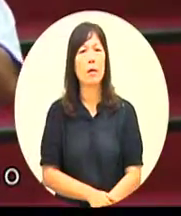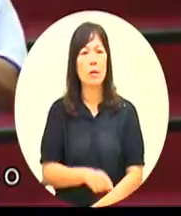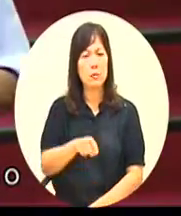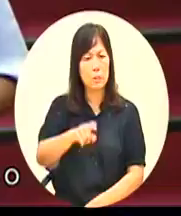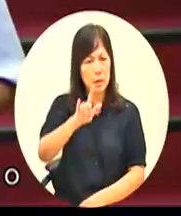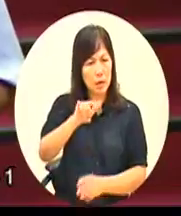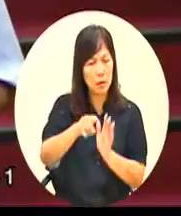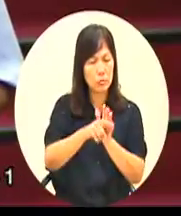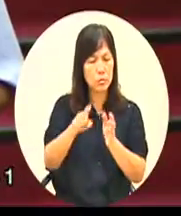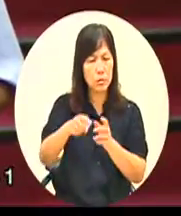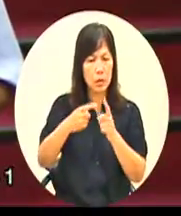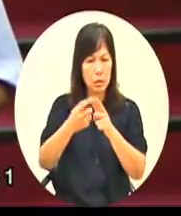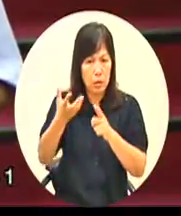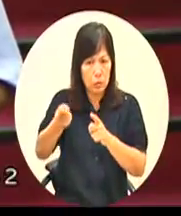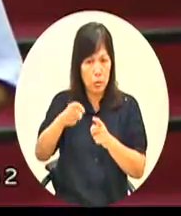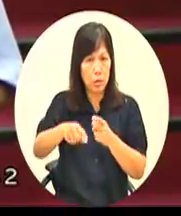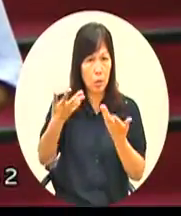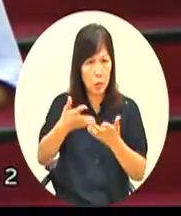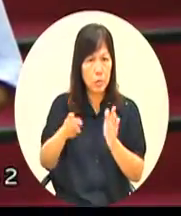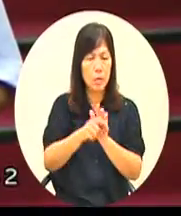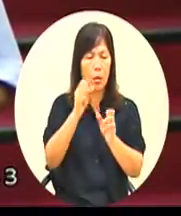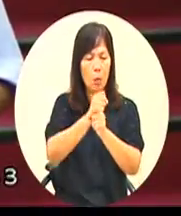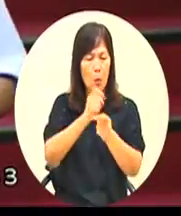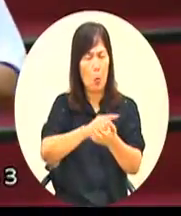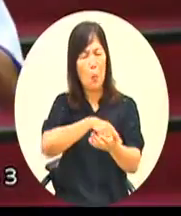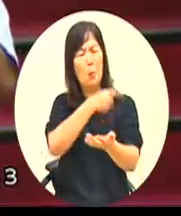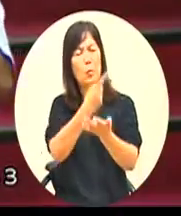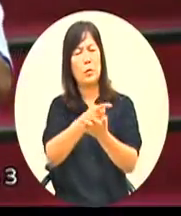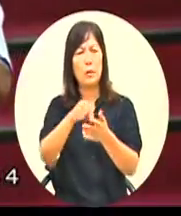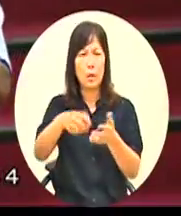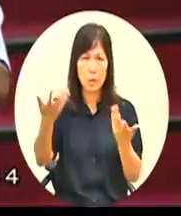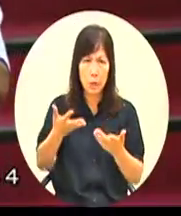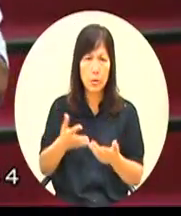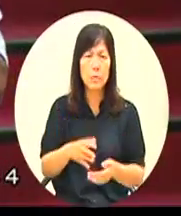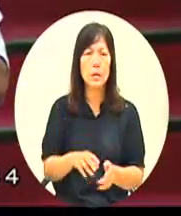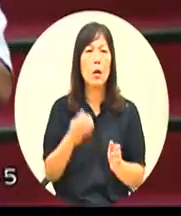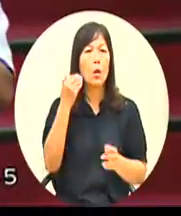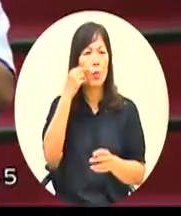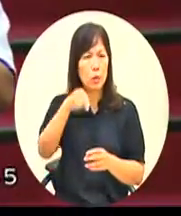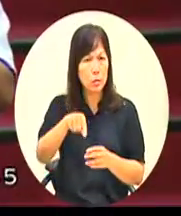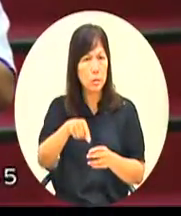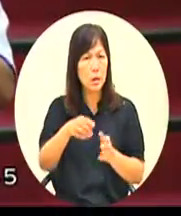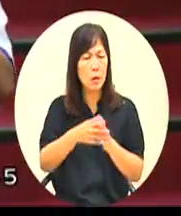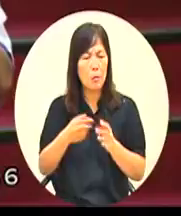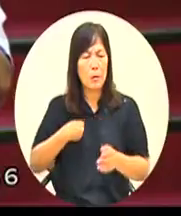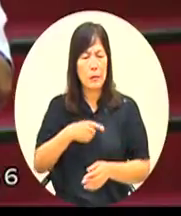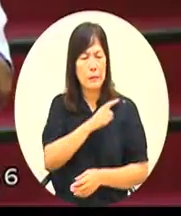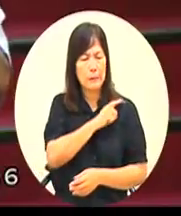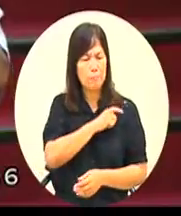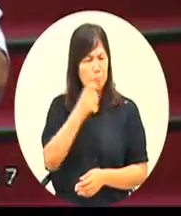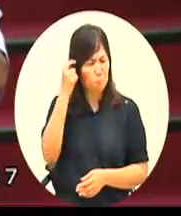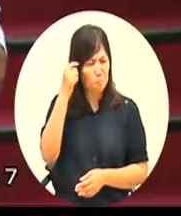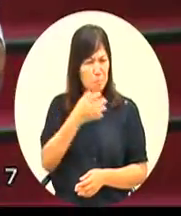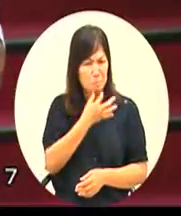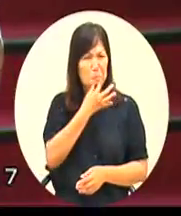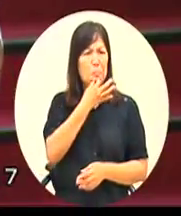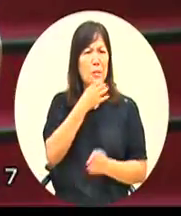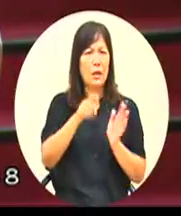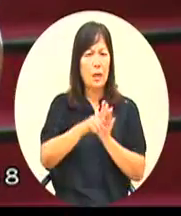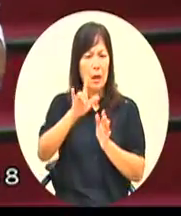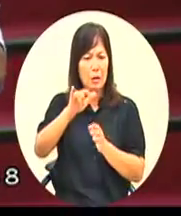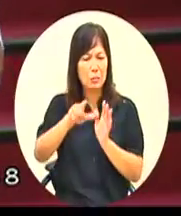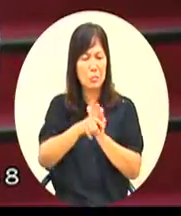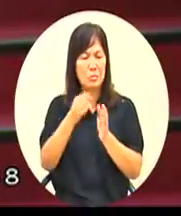的人权的问题、工作量的问题。假如一这样的话，我很担心呢，老师可能教不